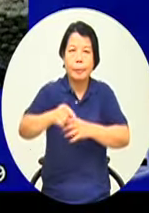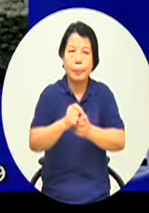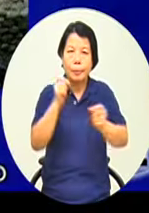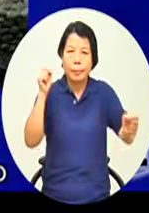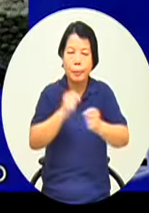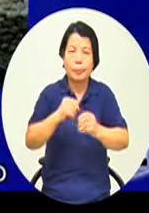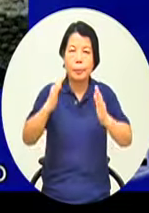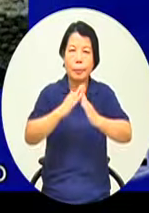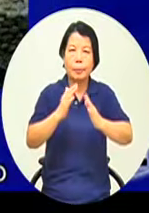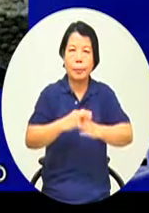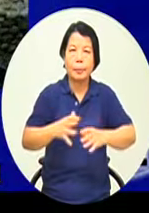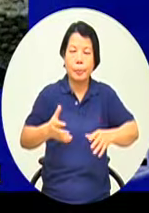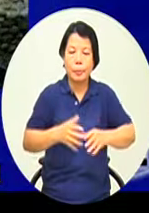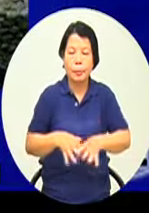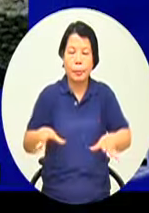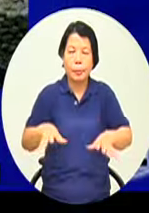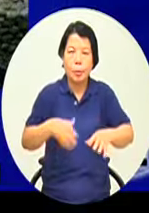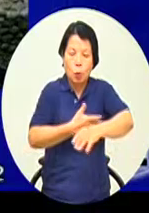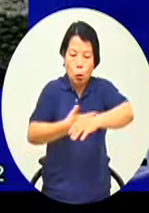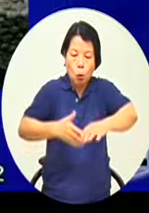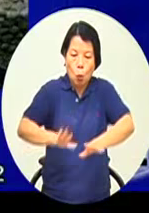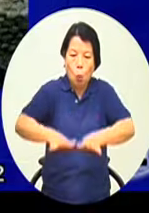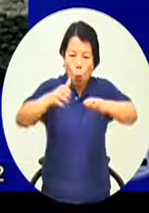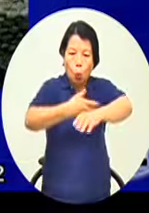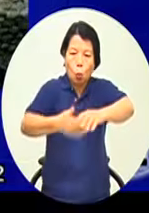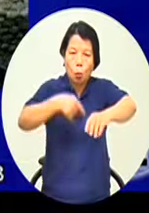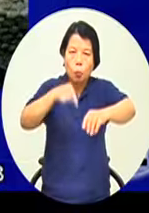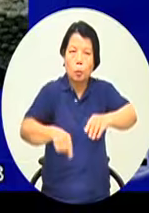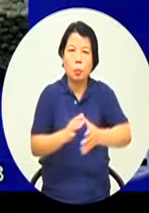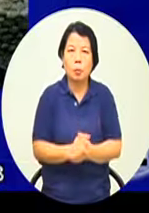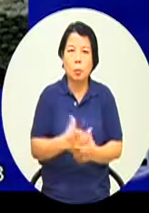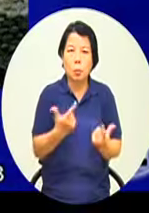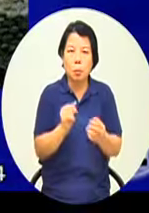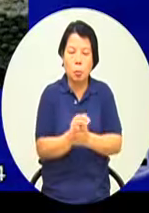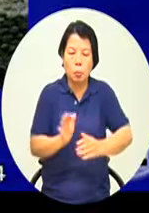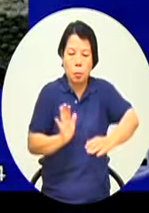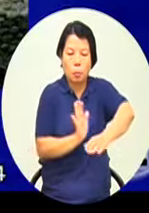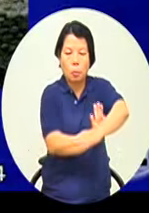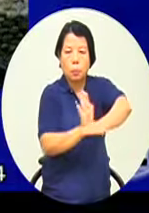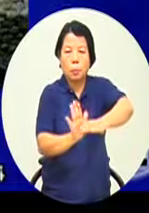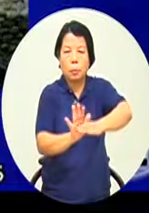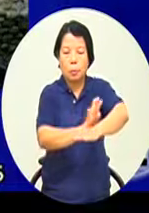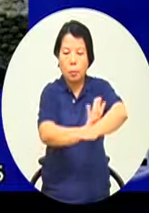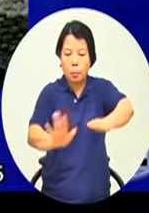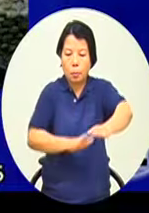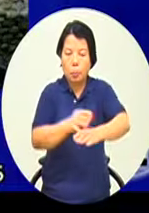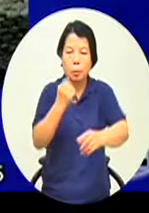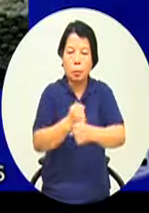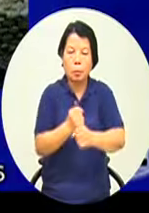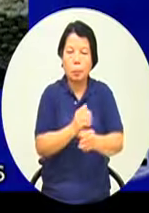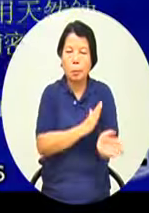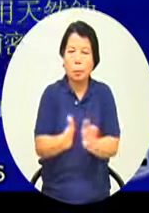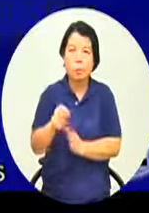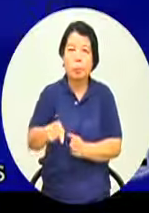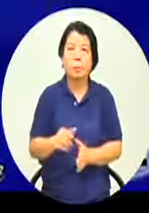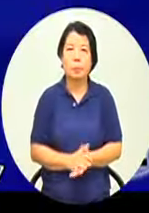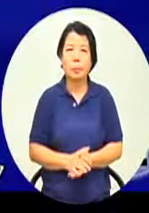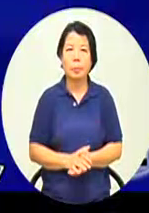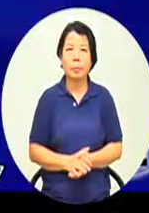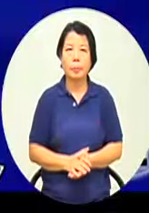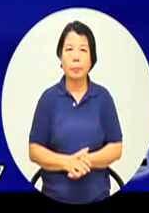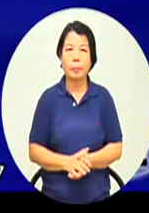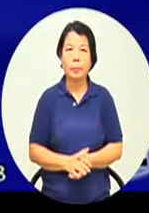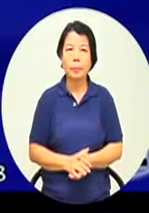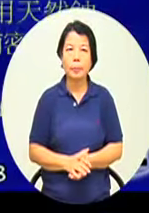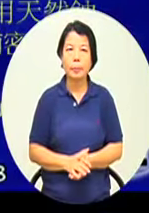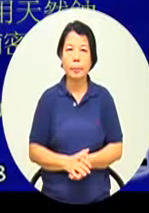哈，他们看到它是有加上的这个造土式的哈这个方式在做处理的。哎，那个好